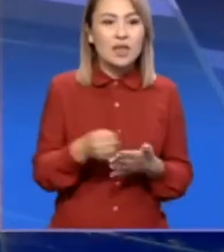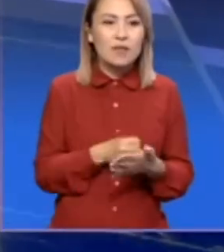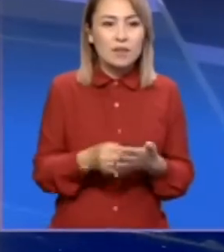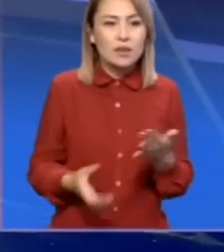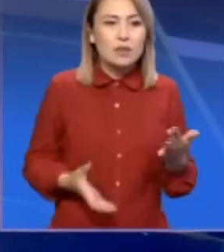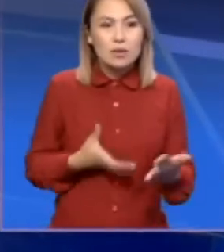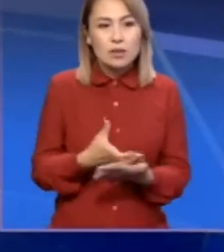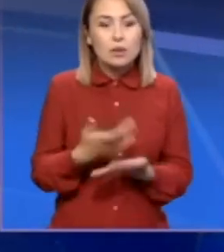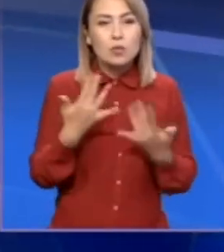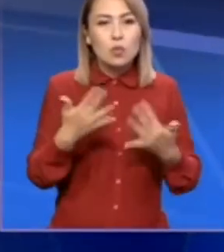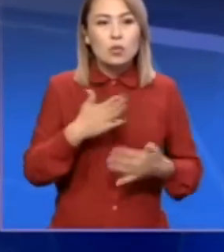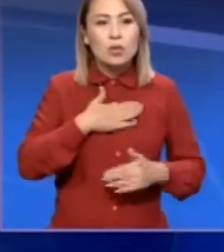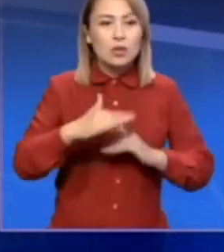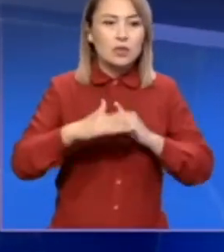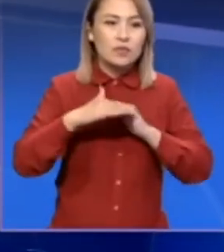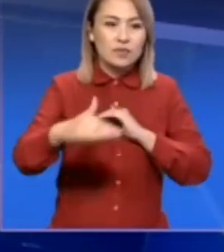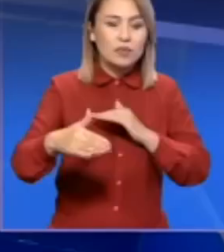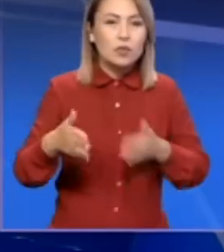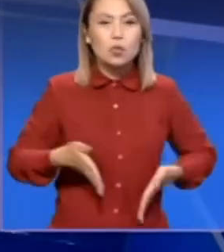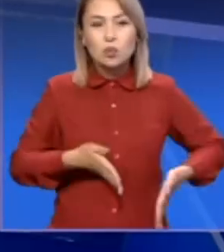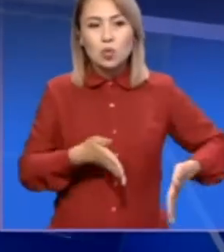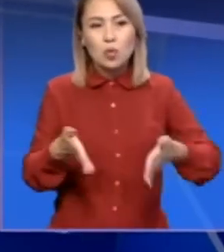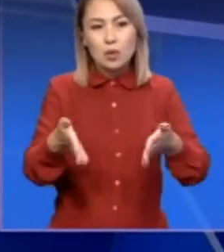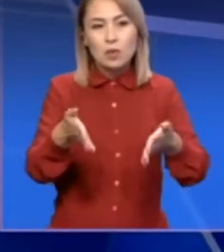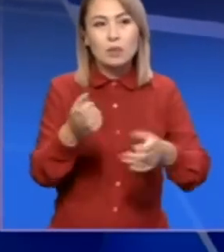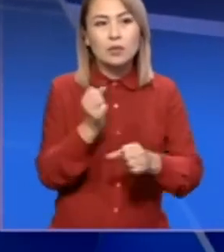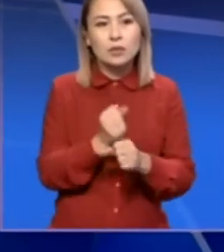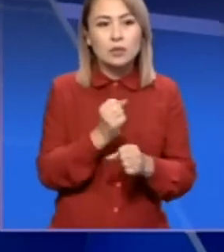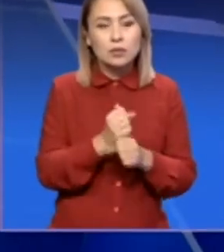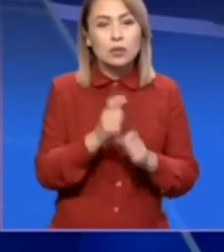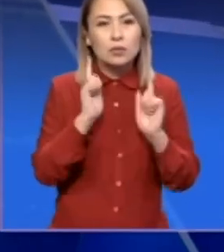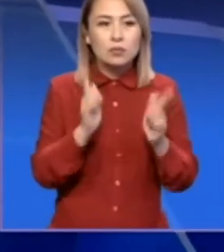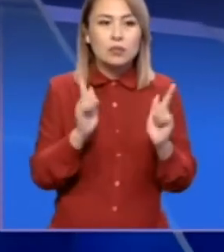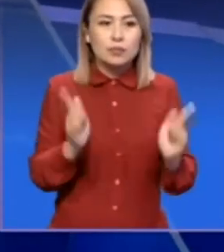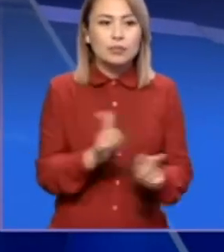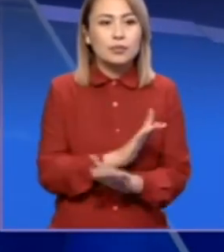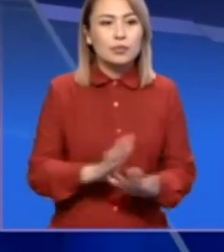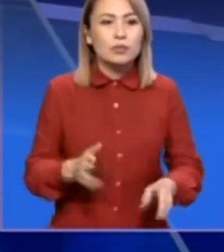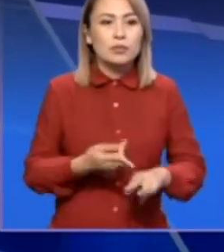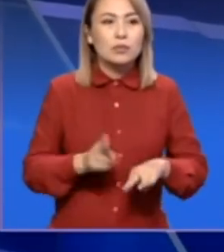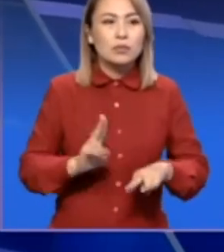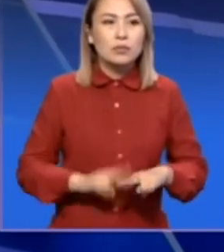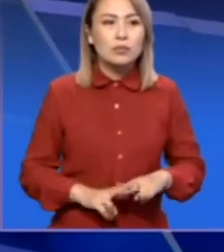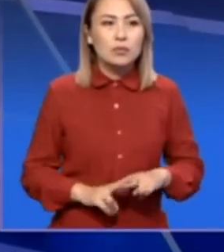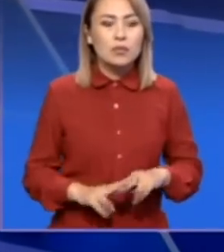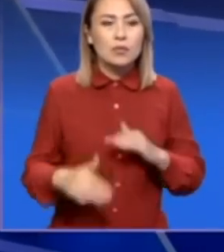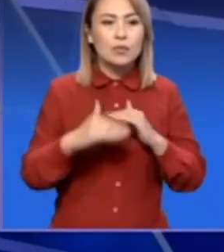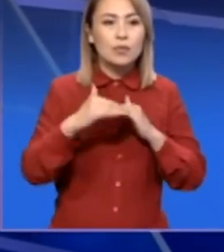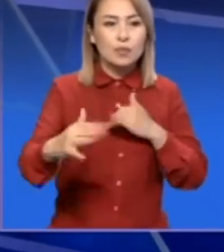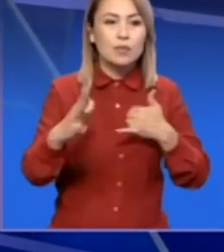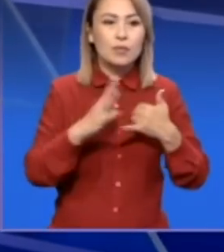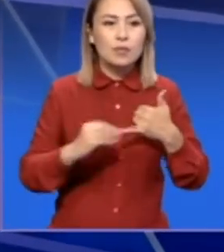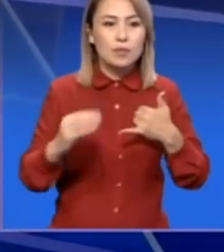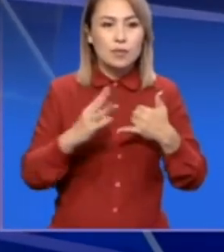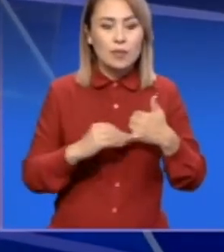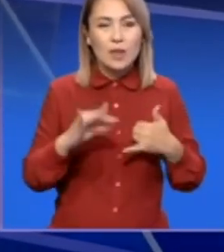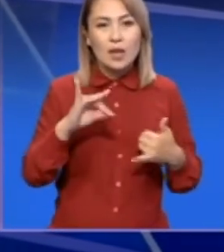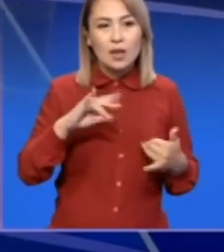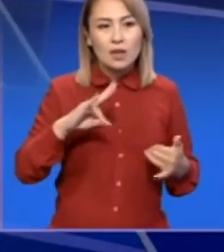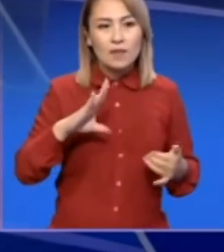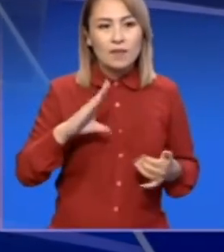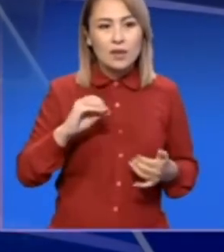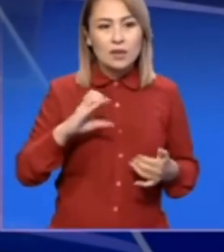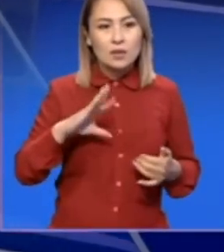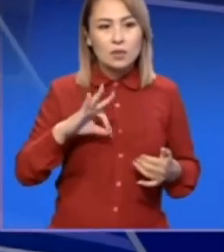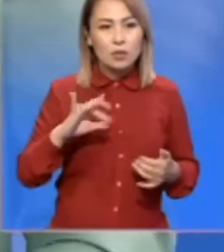Инвесторлар қаншалықты біздің ұсынған жолға мойынсына қояды. Өйткені жер қойнауын игеріп отырған инвесторлар ғой,